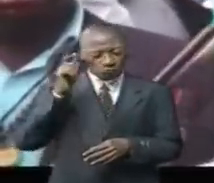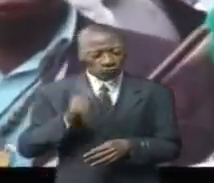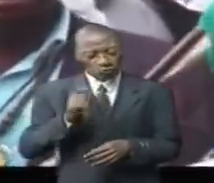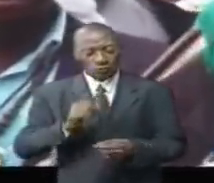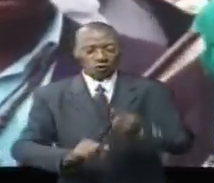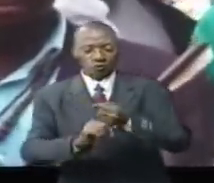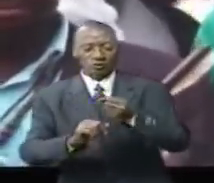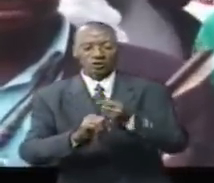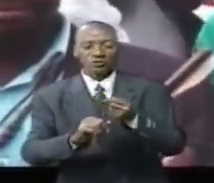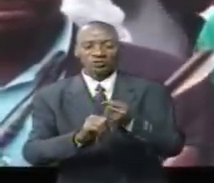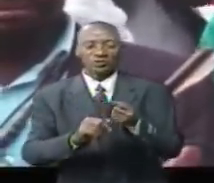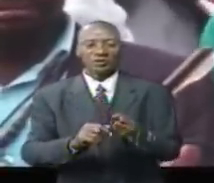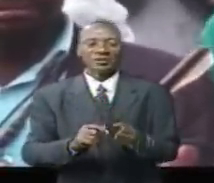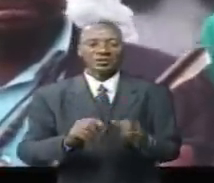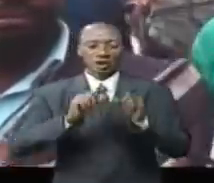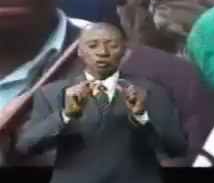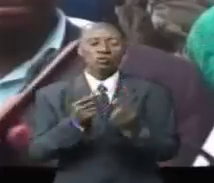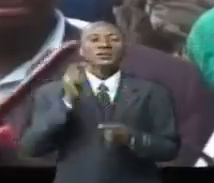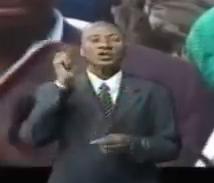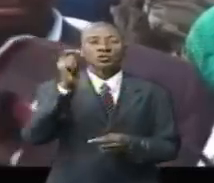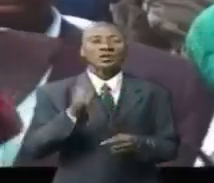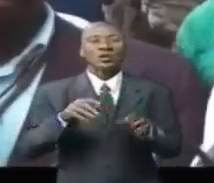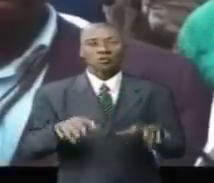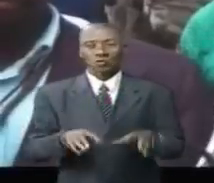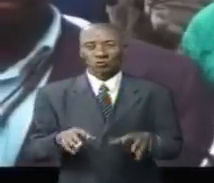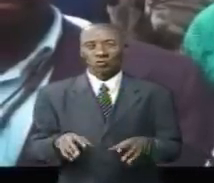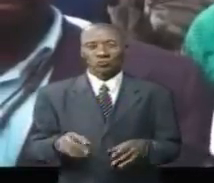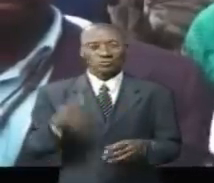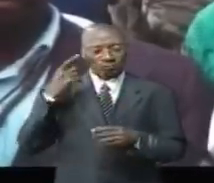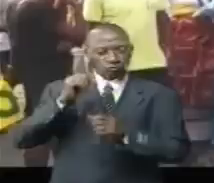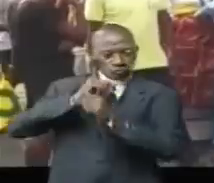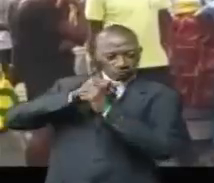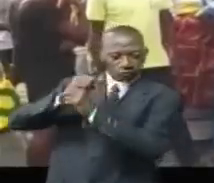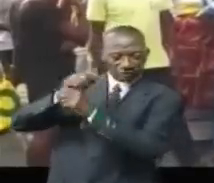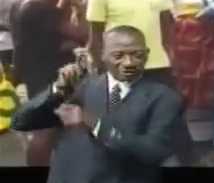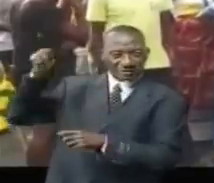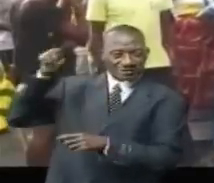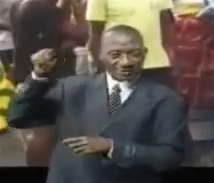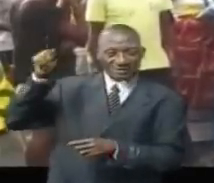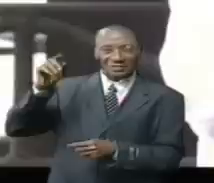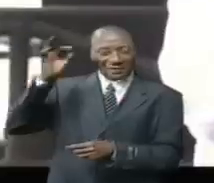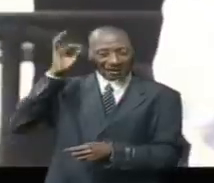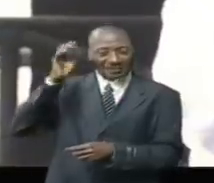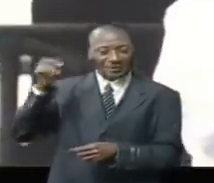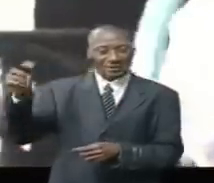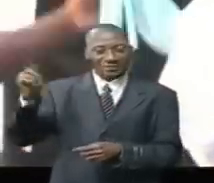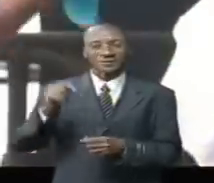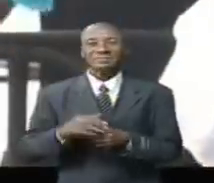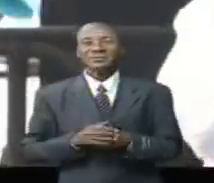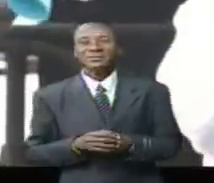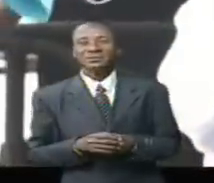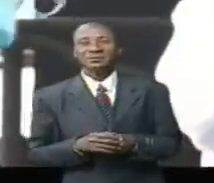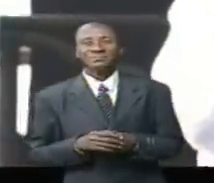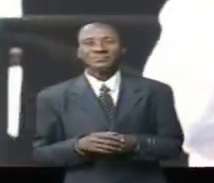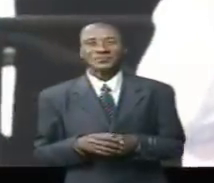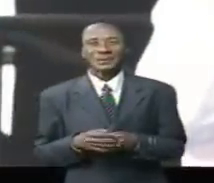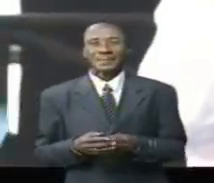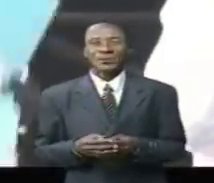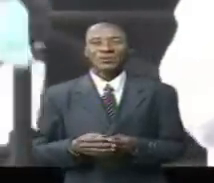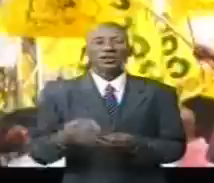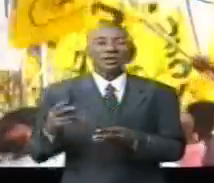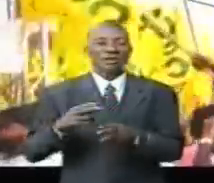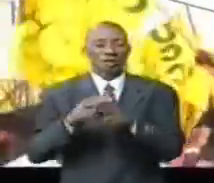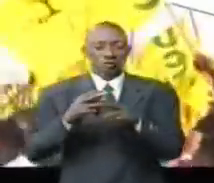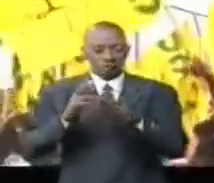Et pour ce faire, il y a les jeunes pour embrasser le métier des armes. Pour les coordonnateurs de l'APA, Joseph